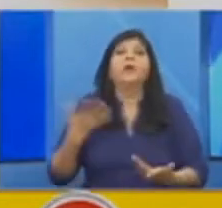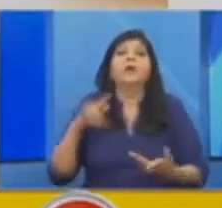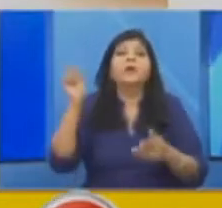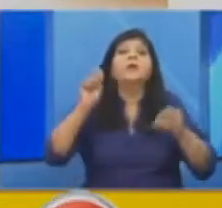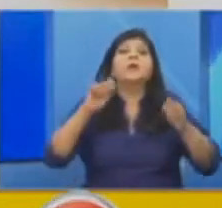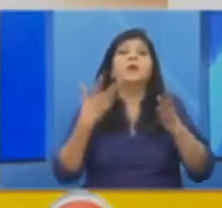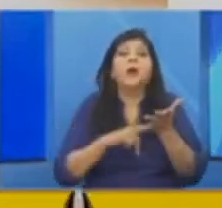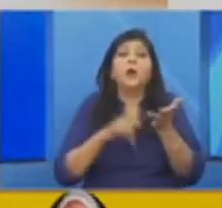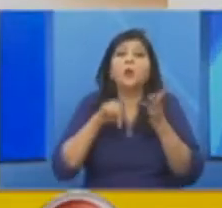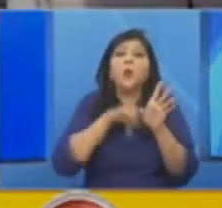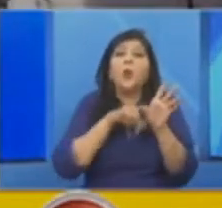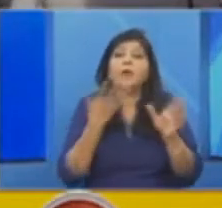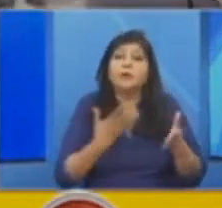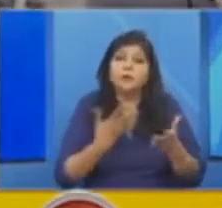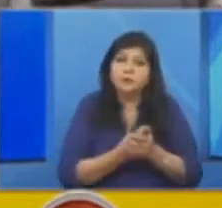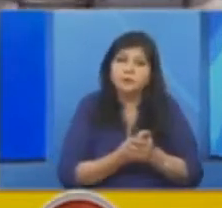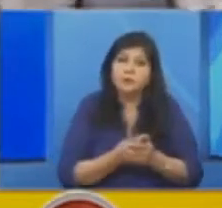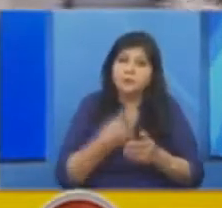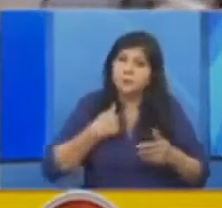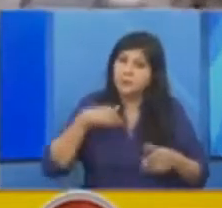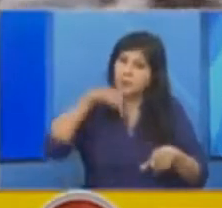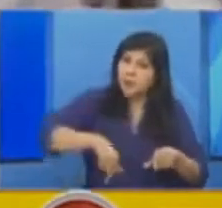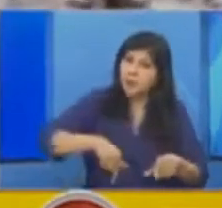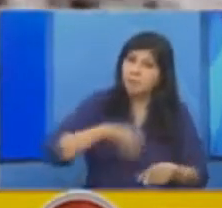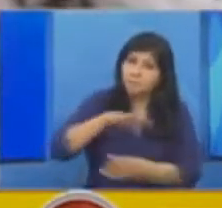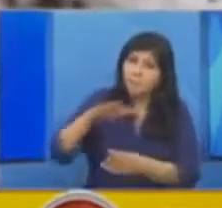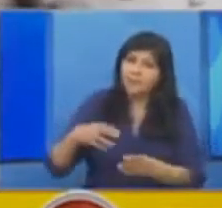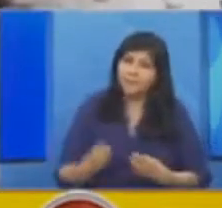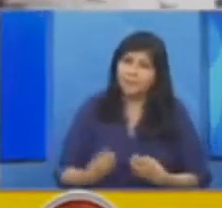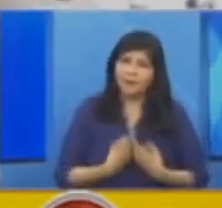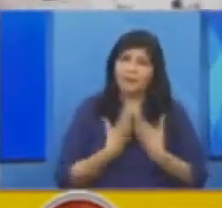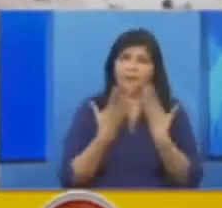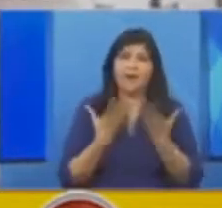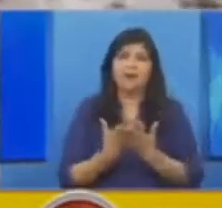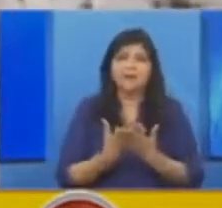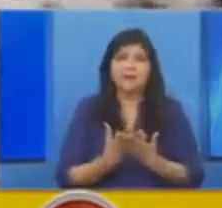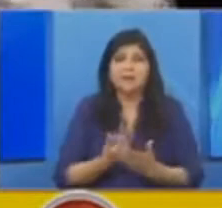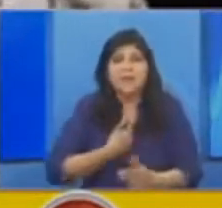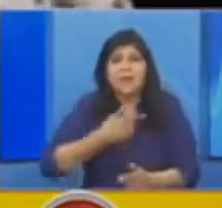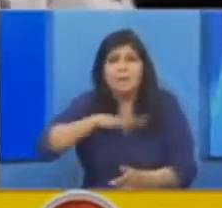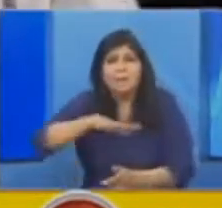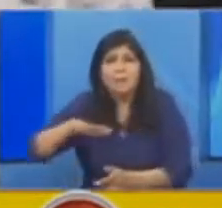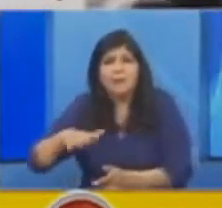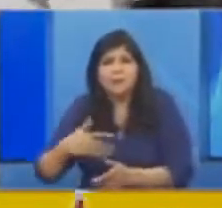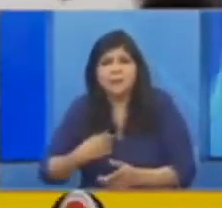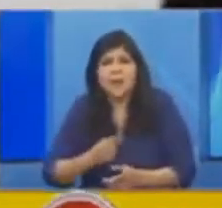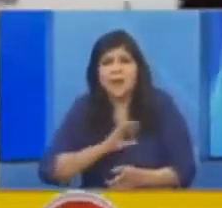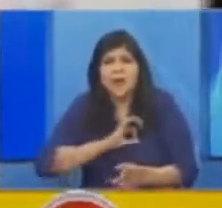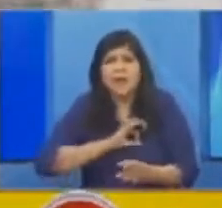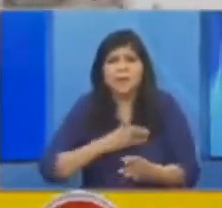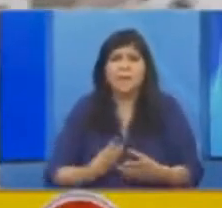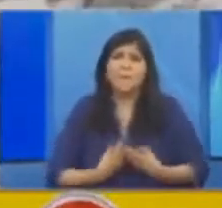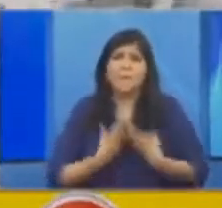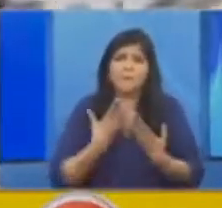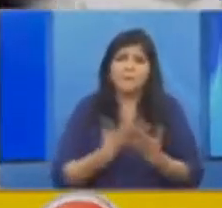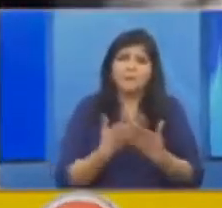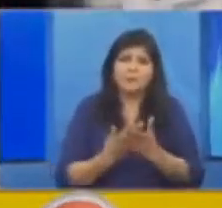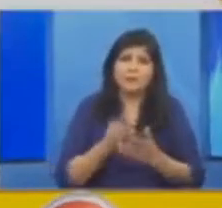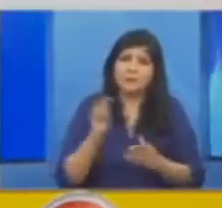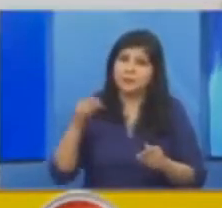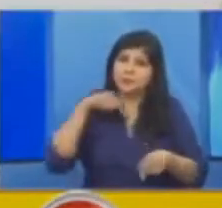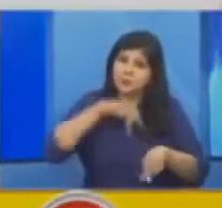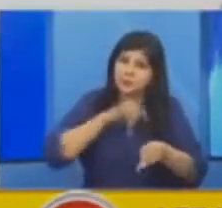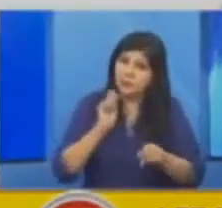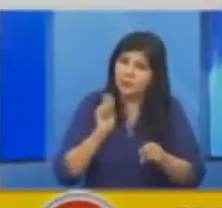जिसकी मवजूदगी में बचपन खिले भी खिल खिलाए भी हम ऐसे खिलोने बनाएं